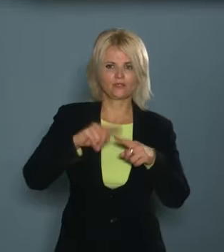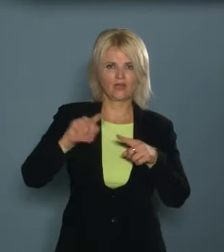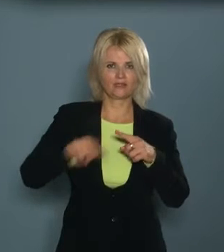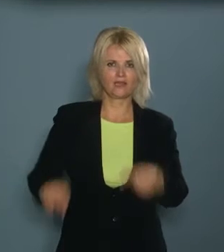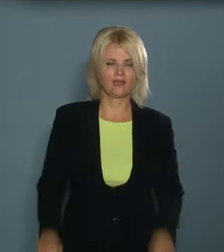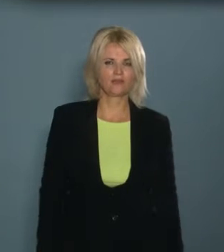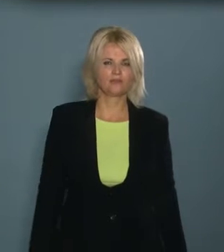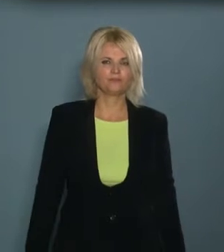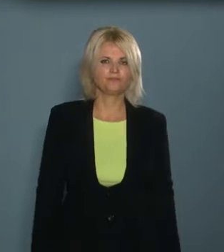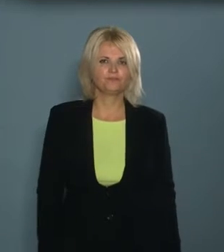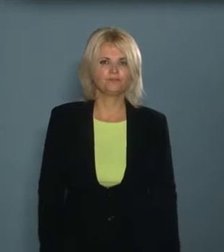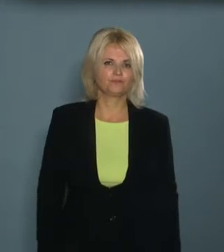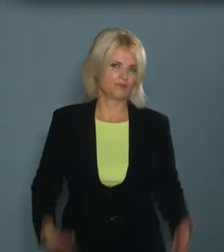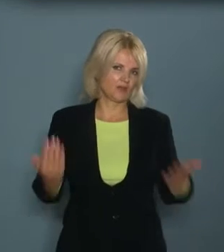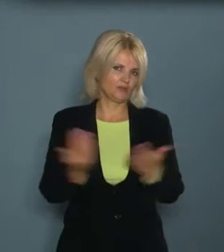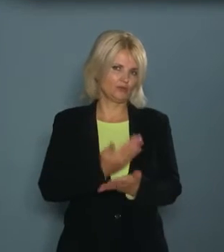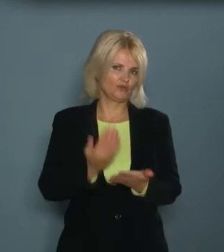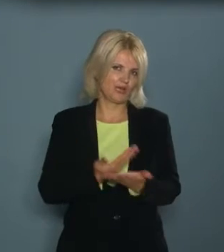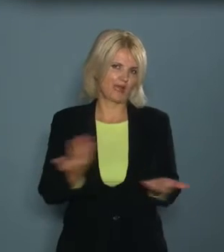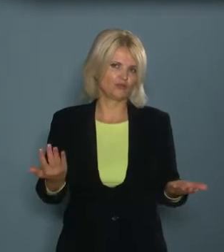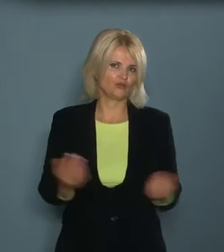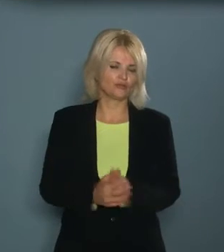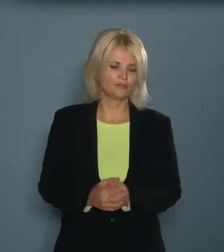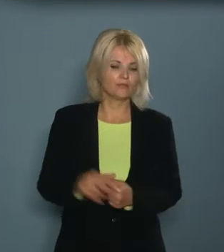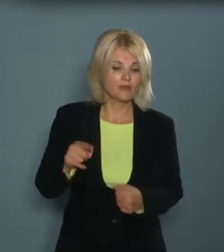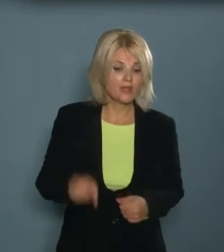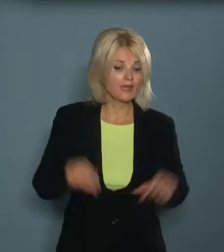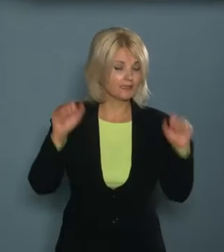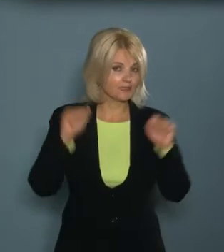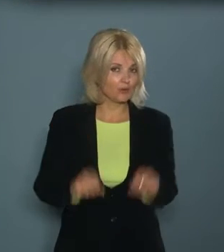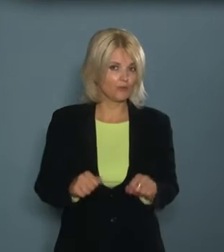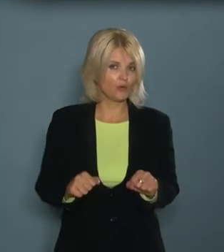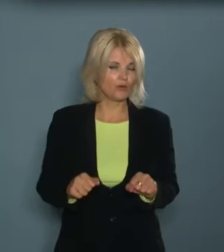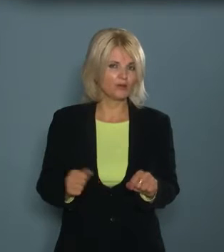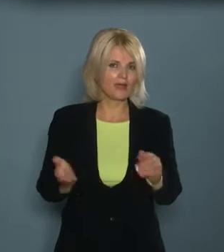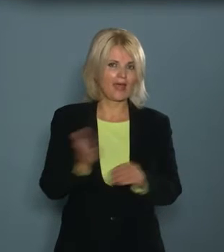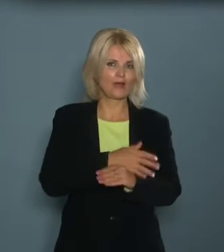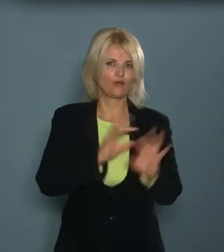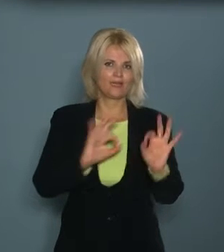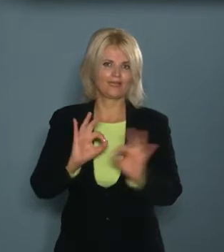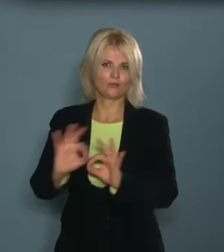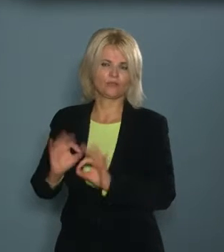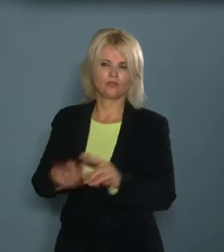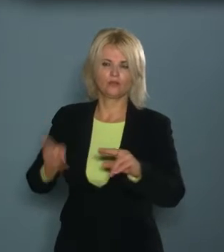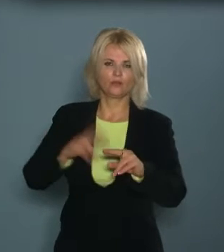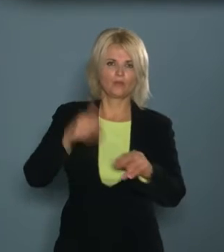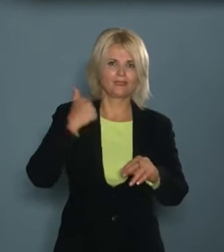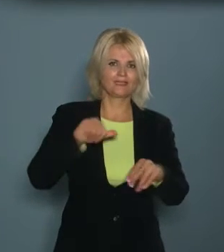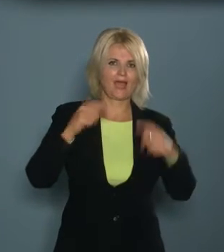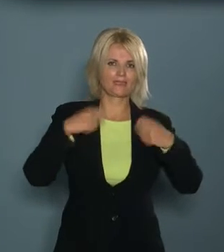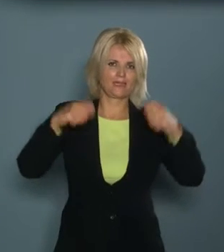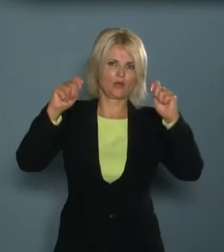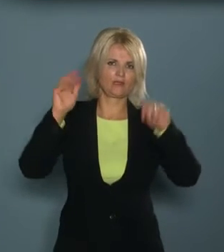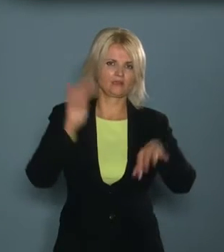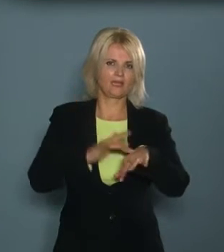részét. Tehát erre mindenféleképpen szükségünk van. Azért ez egy nagyon komoly előkészítést igényel, mert több mint 100 ingatlant